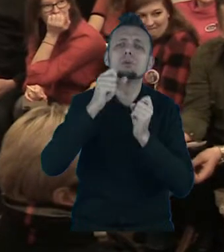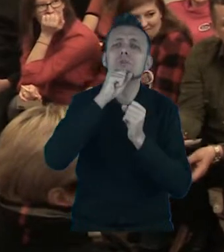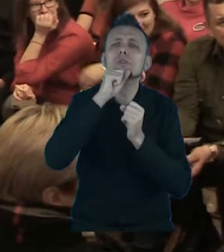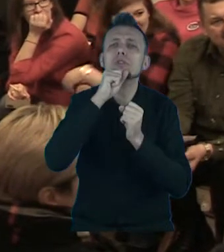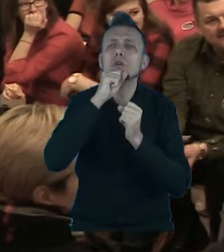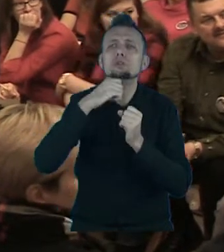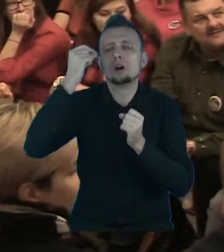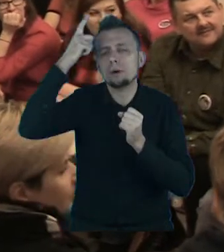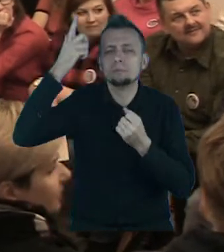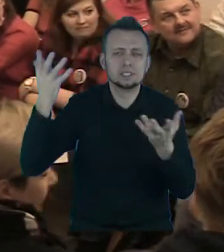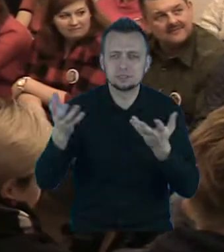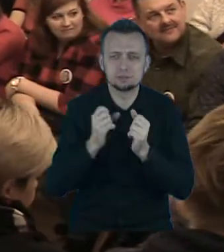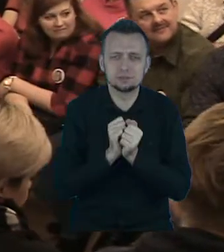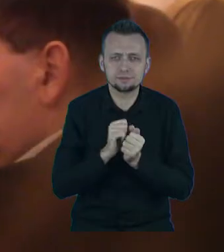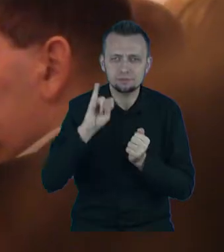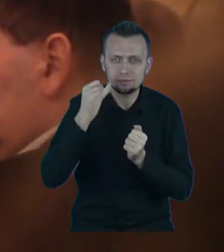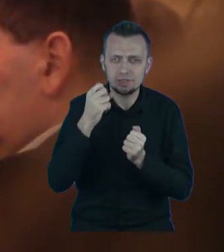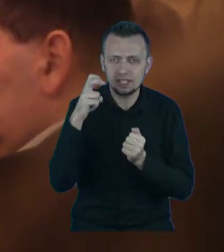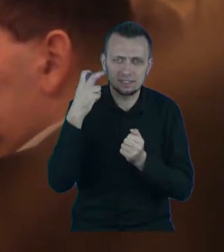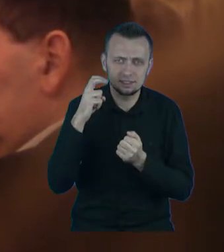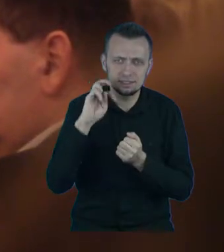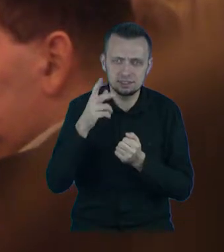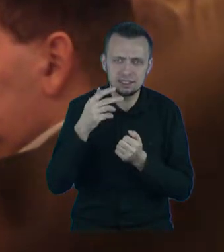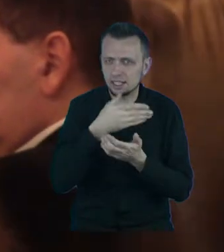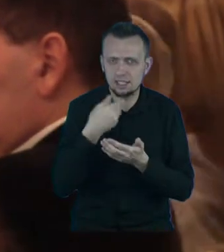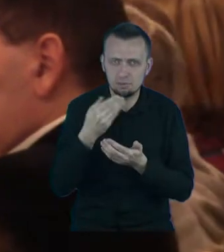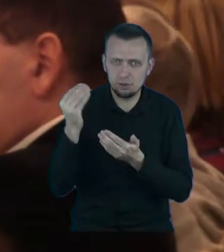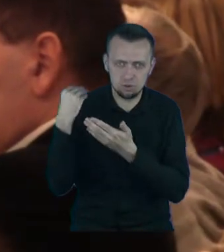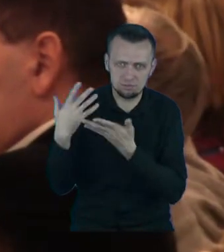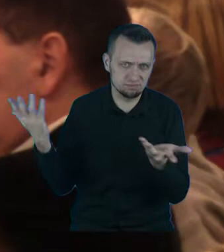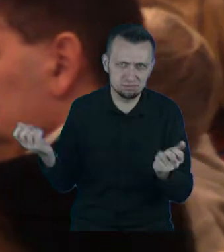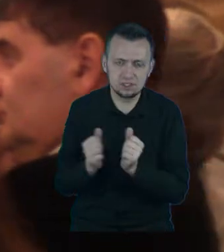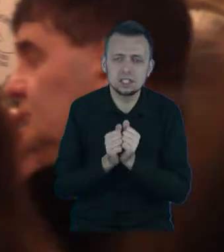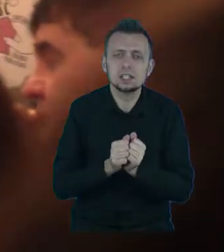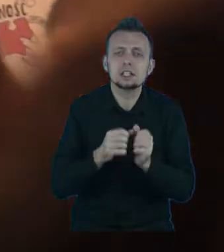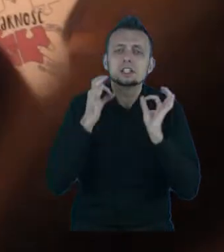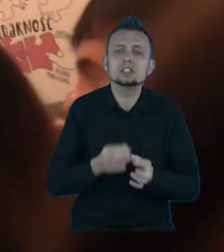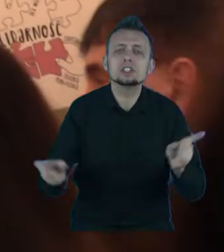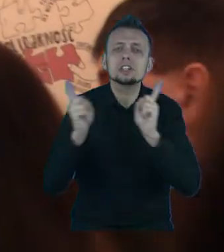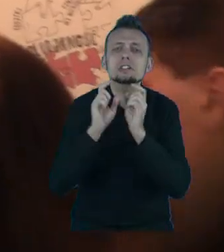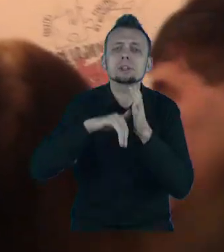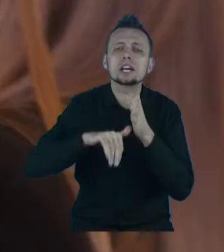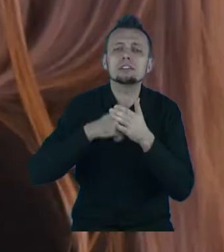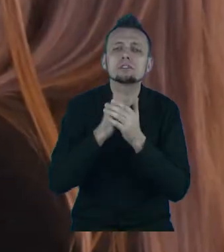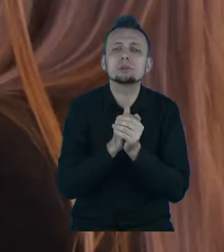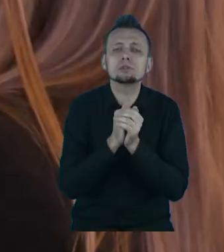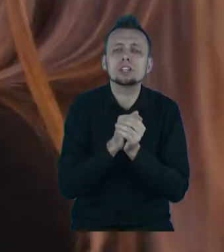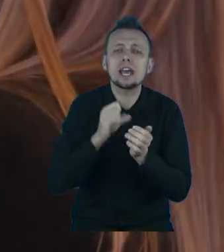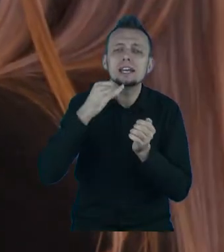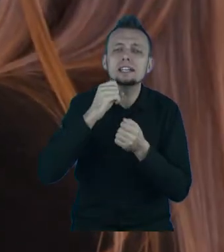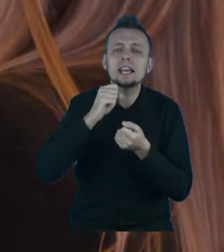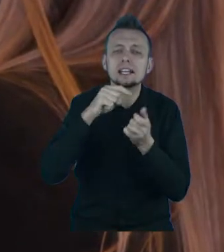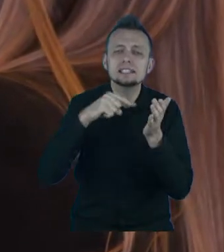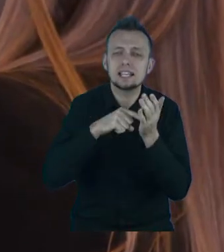państwo. Czegoś takiego jeszcze nie miałem. Dzisiejsze spotkanie w Kutnie to jedno z wielu takich spotkań. Na czym ono polegało i jakie są jego cele?